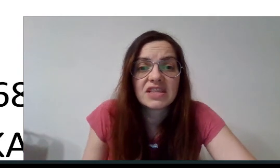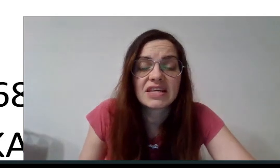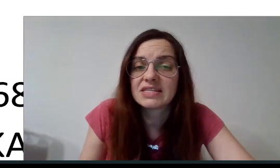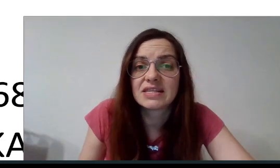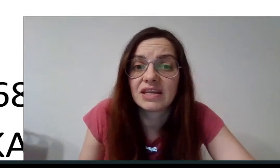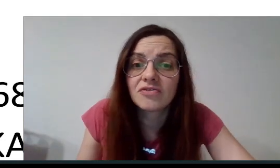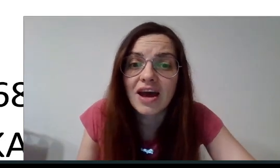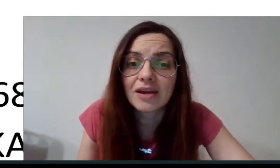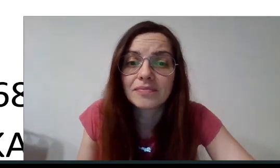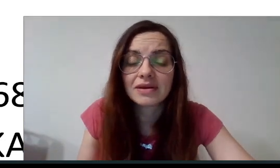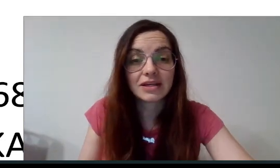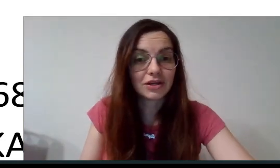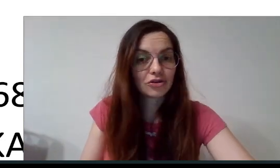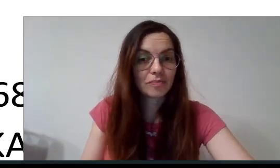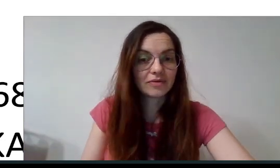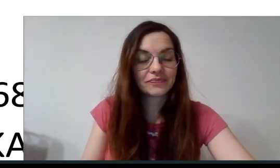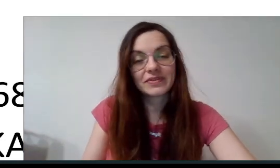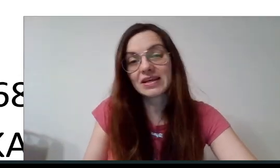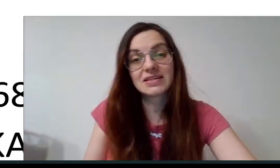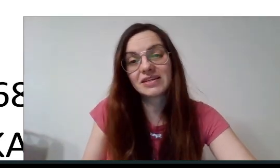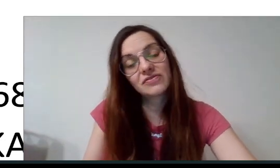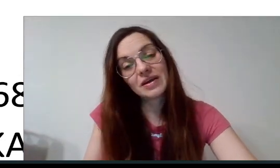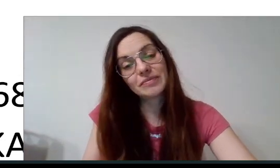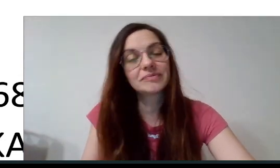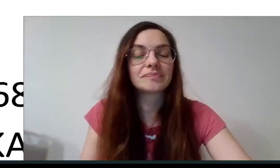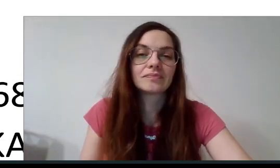es nicht warm, i nije toplo, es ist nicht warm.